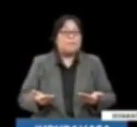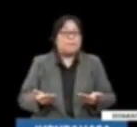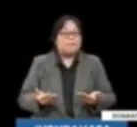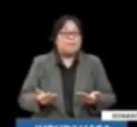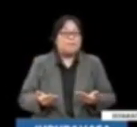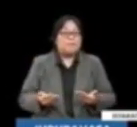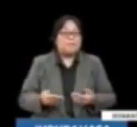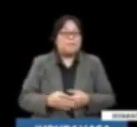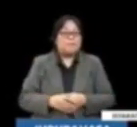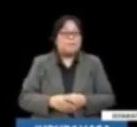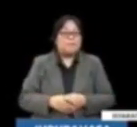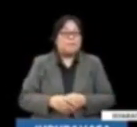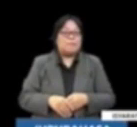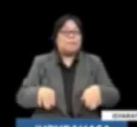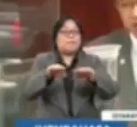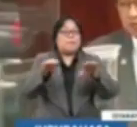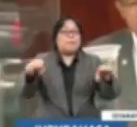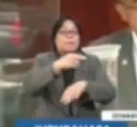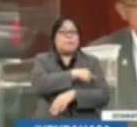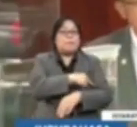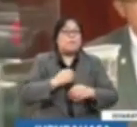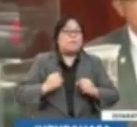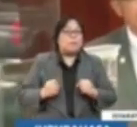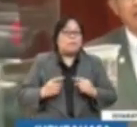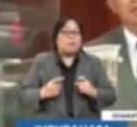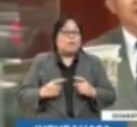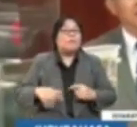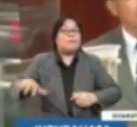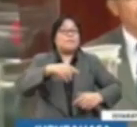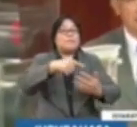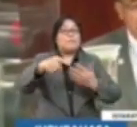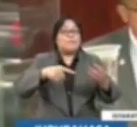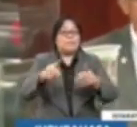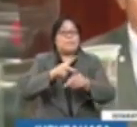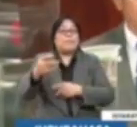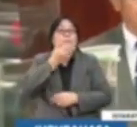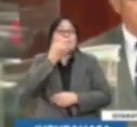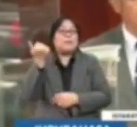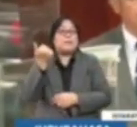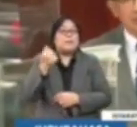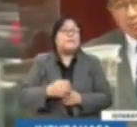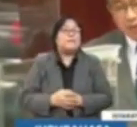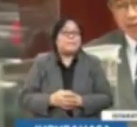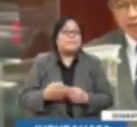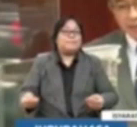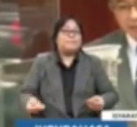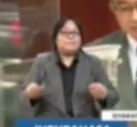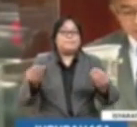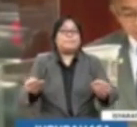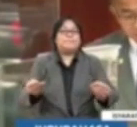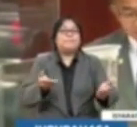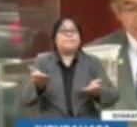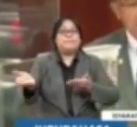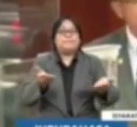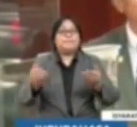berada di Afrika di hotel swasta adalah agar Pak apakah yang terbaik yang kayaknya yang telah memberikan